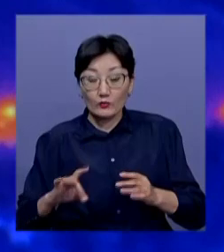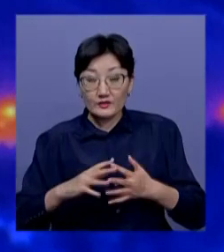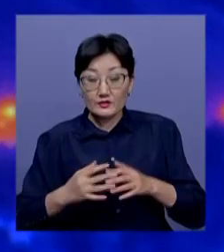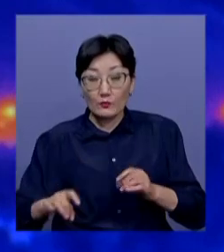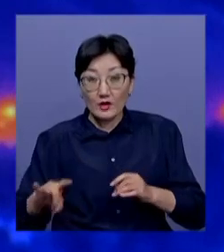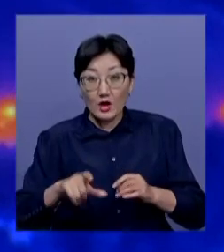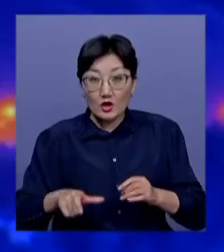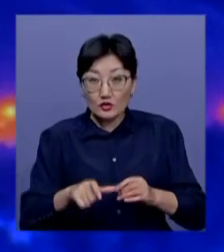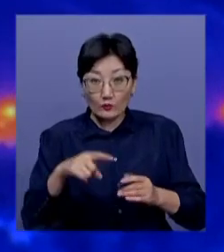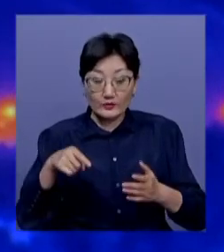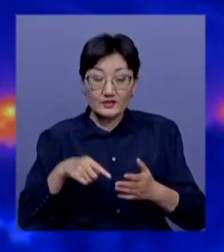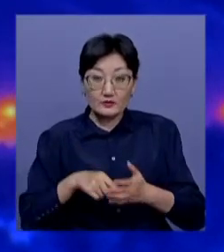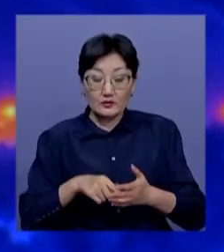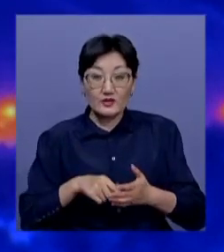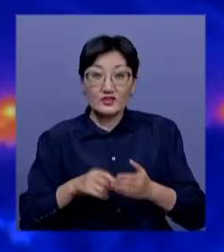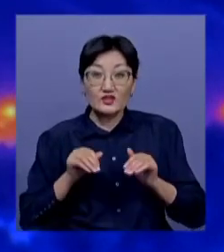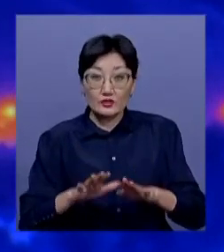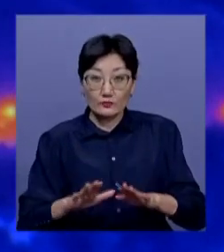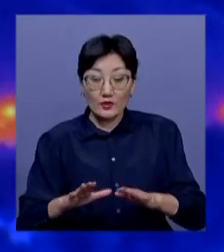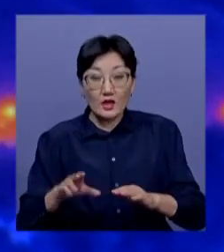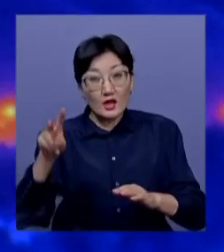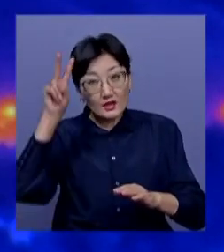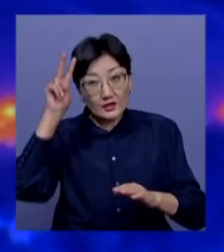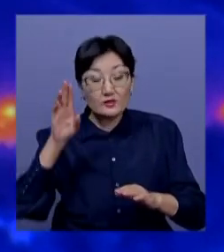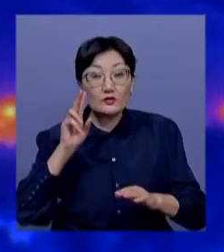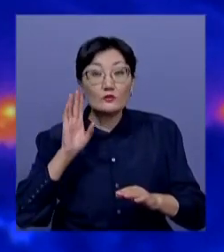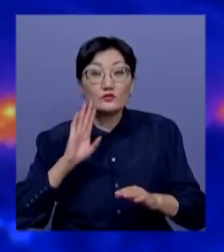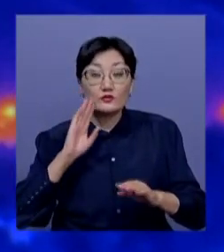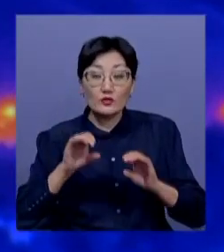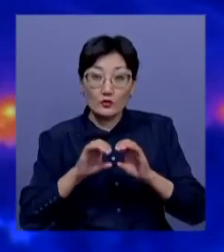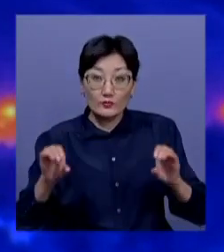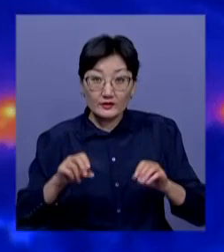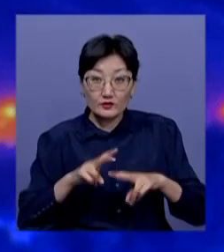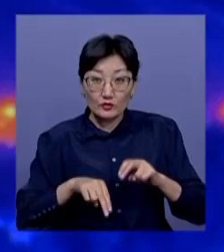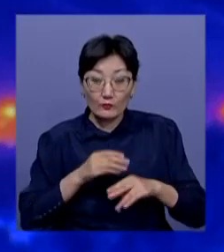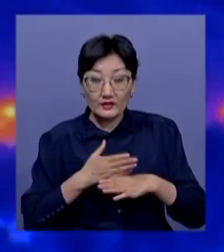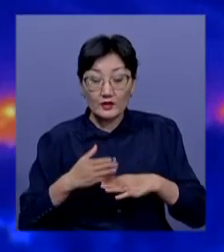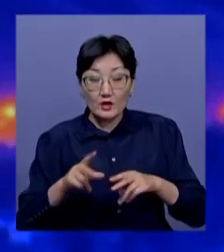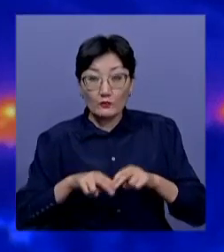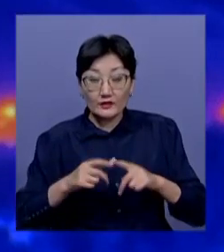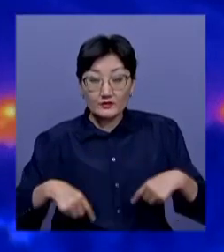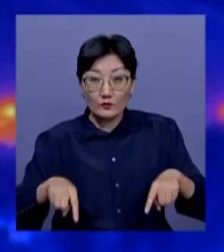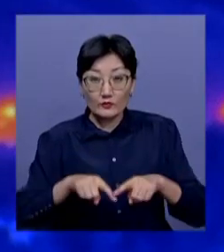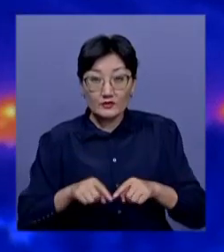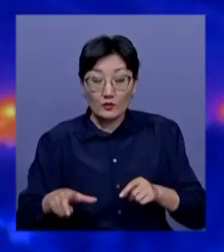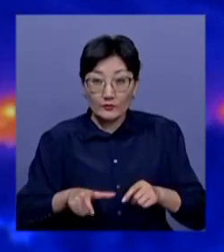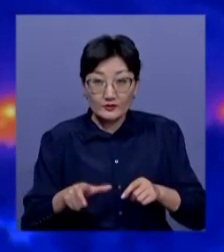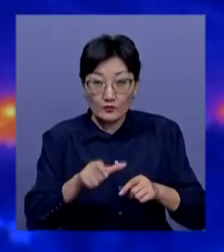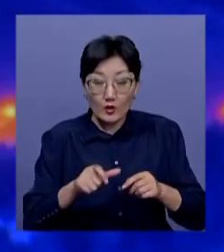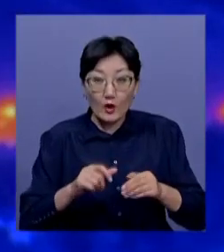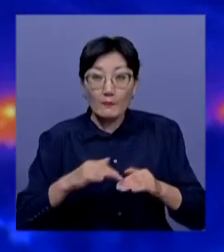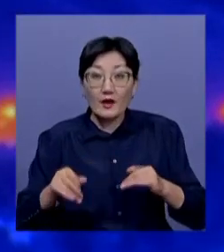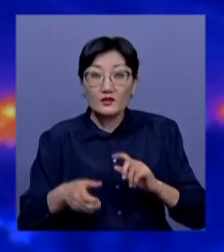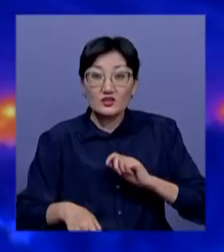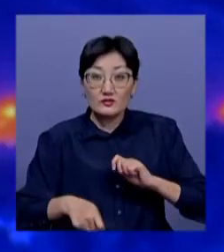жол мәселесі бітпейтін жырғайналды. Кәріз және су құбырларын жүргізгеннен кейін мердігерлер әжептеуір асфальт жолды топырақ жолға